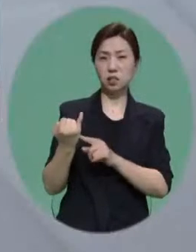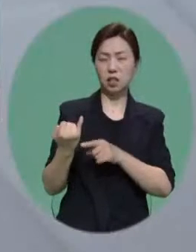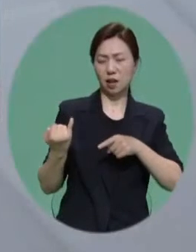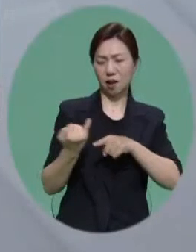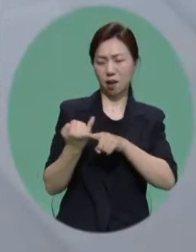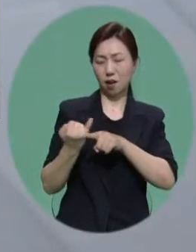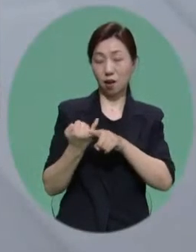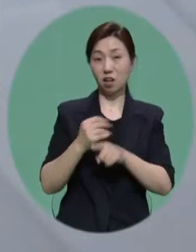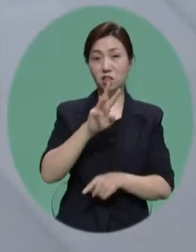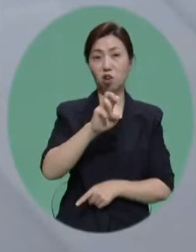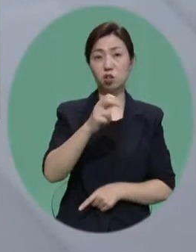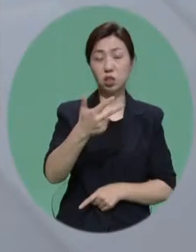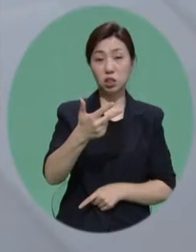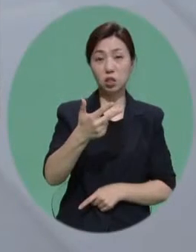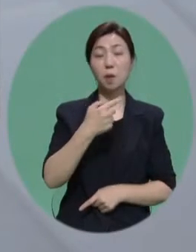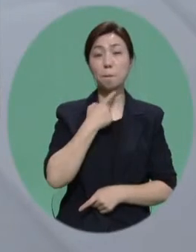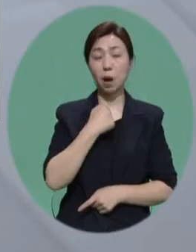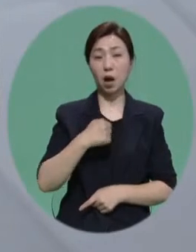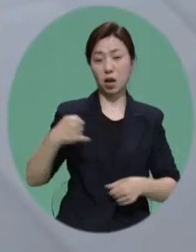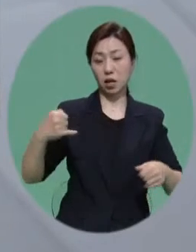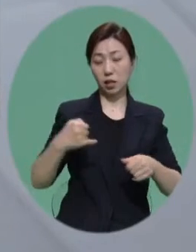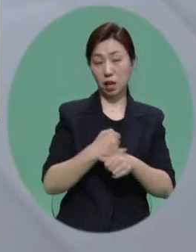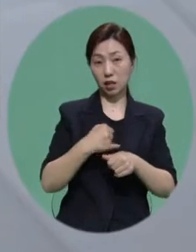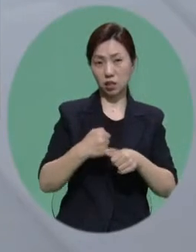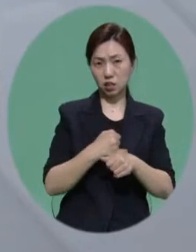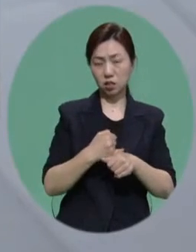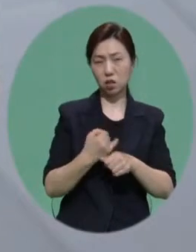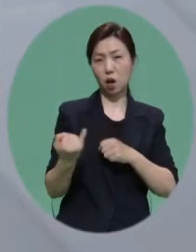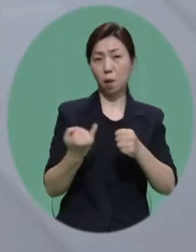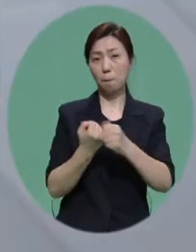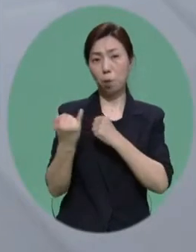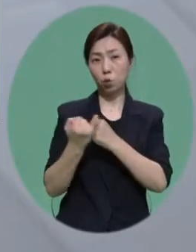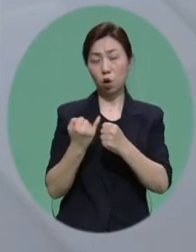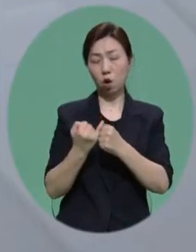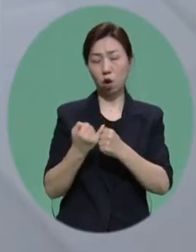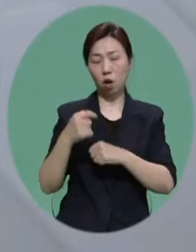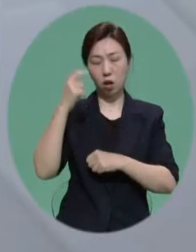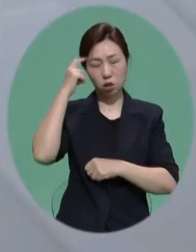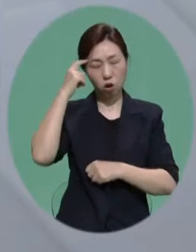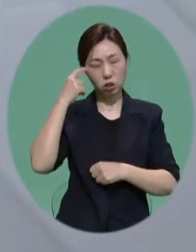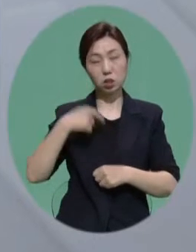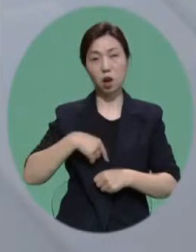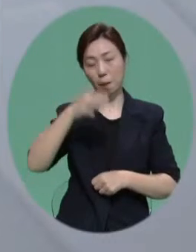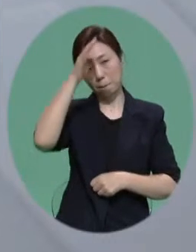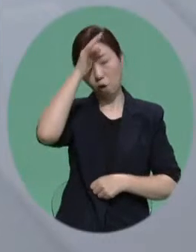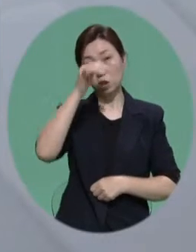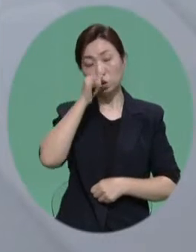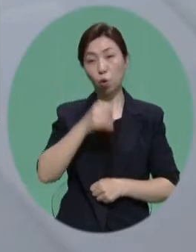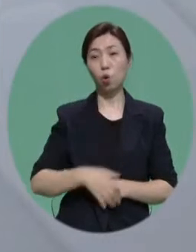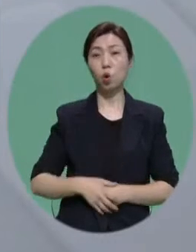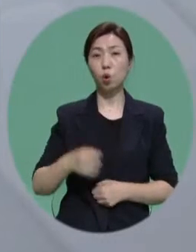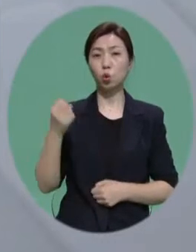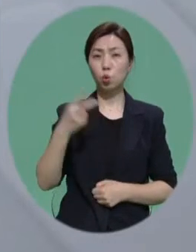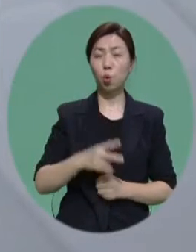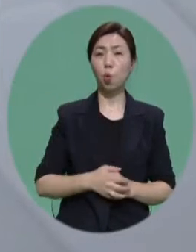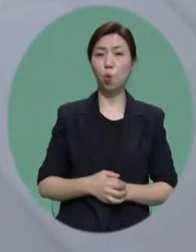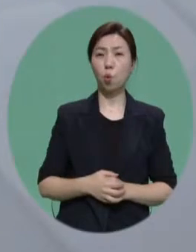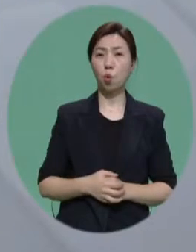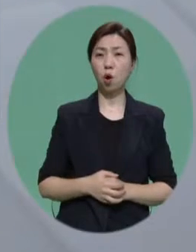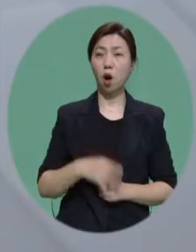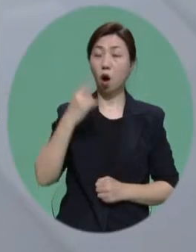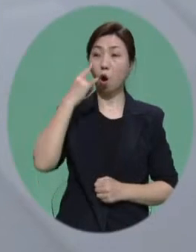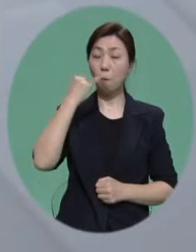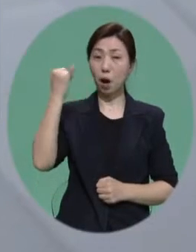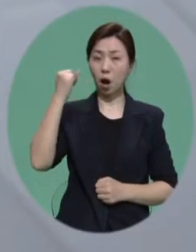폭력 심신미약 이라고 하고 또 딸이 보는 앞에서 그 엄마를 채칼로 난자 에서 살해한